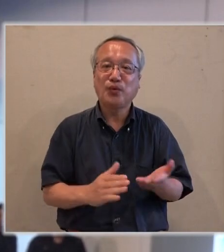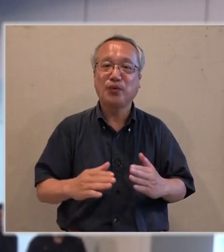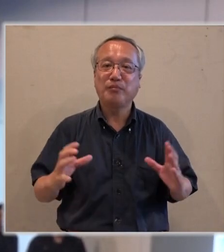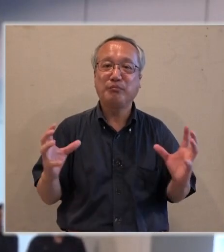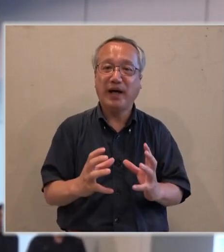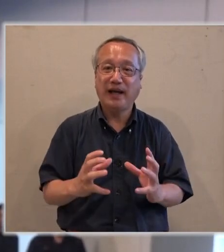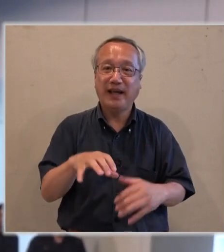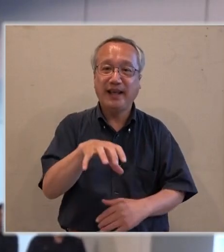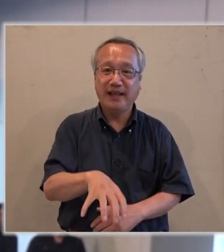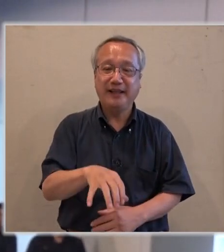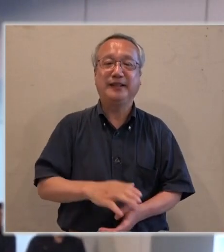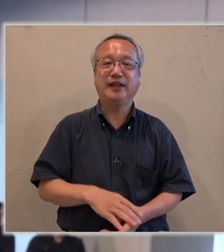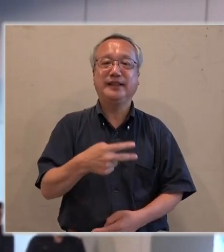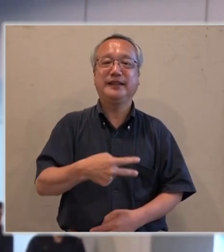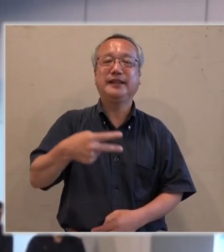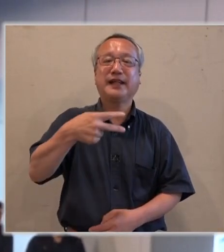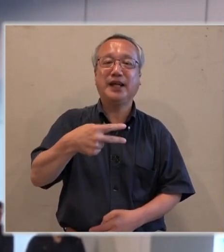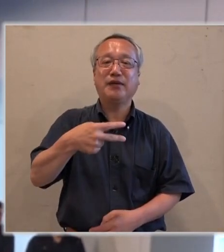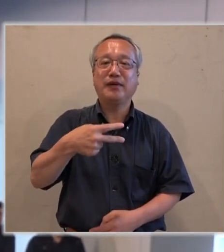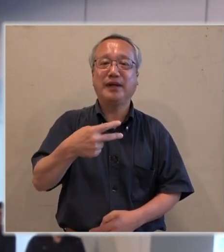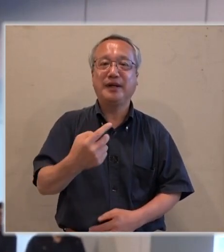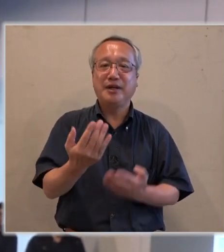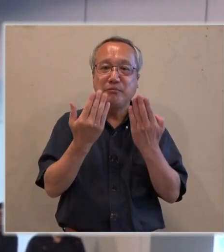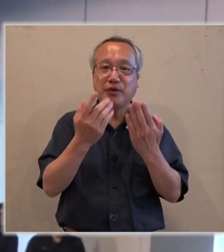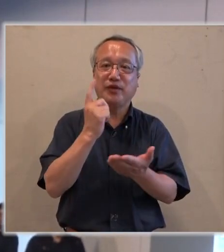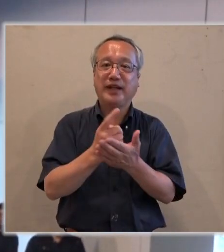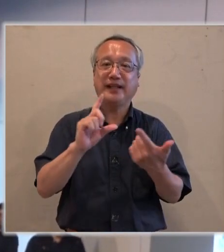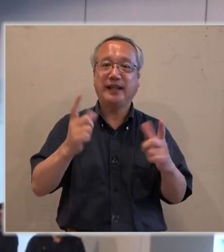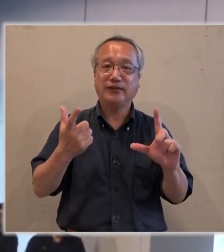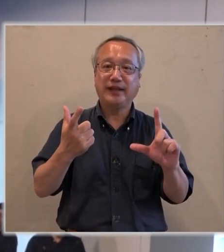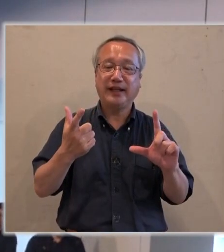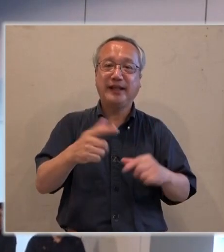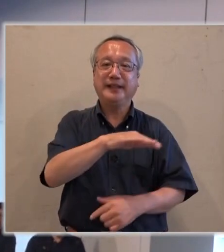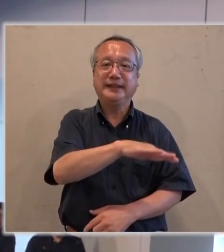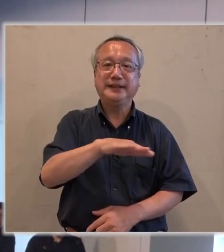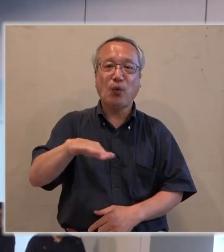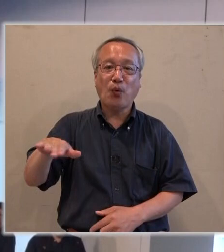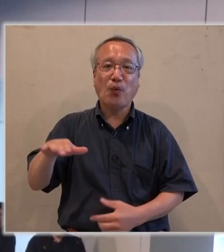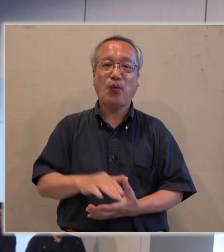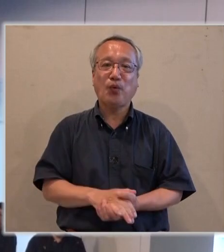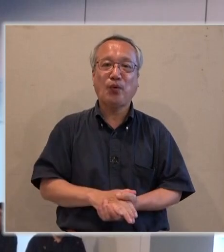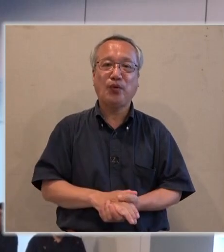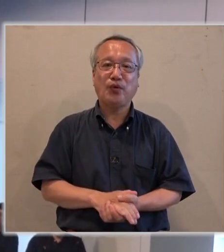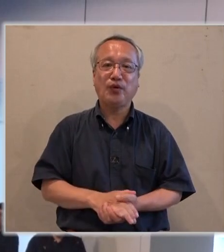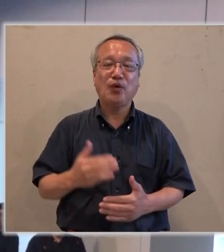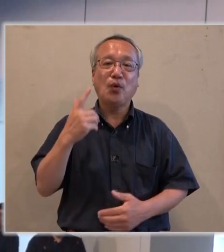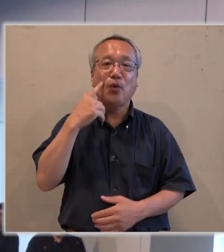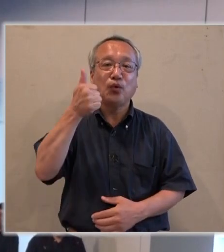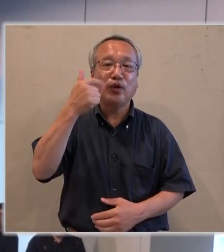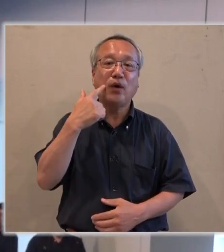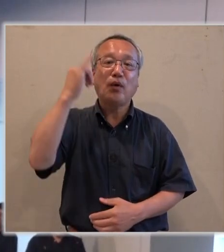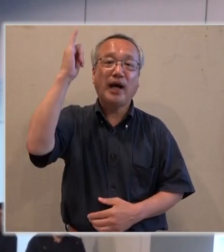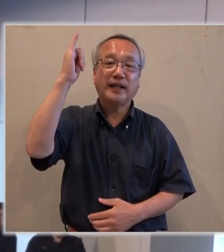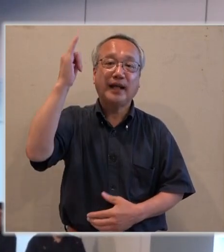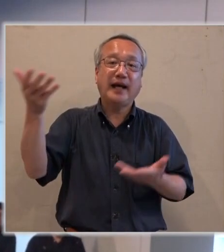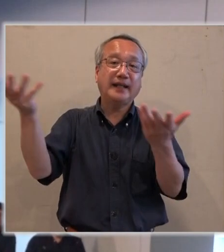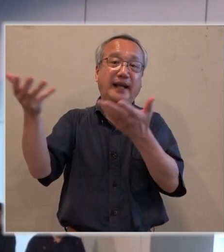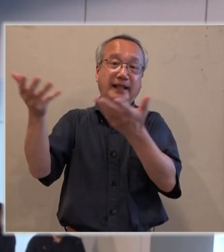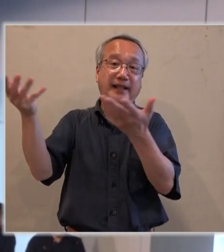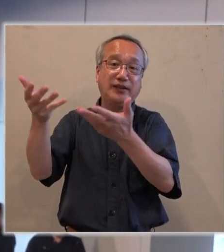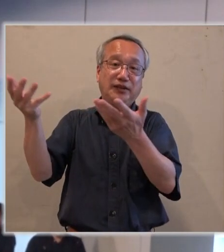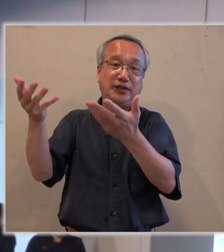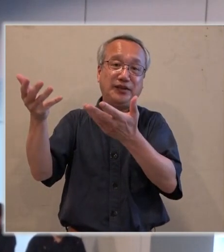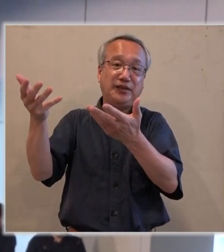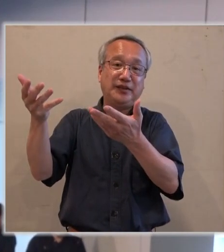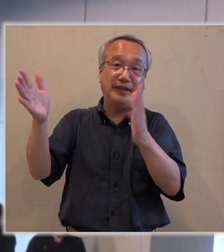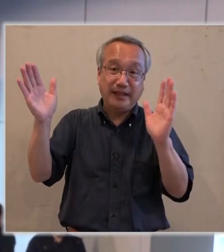2階が学習だけじゃなくて児童の お父さんお母さん働いてらっしゃいますから、その